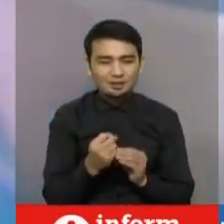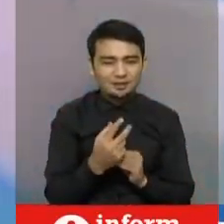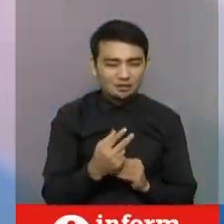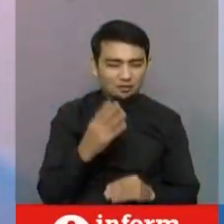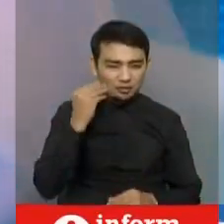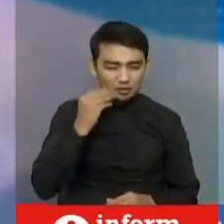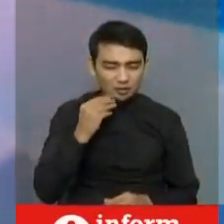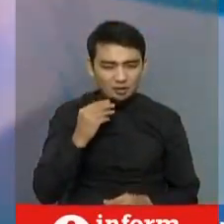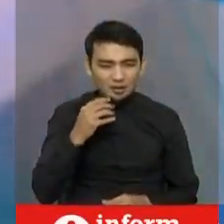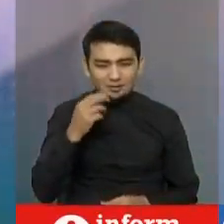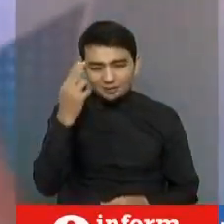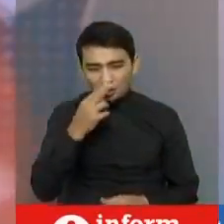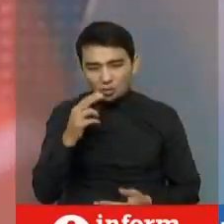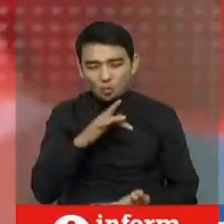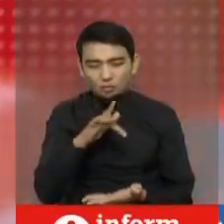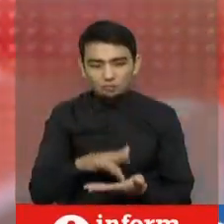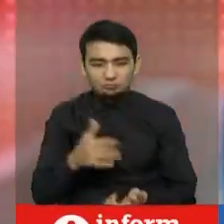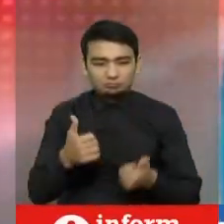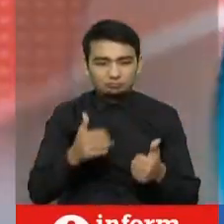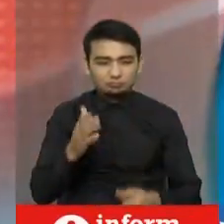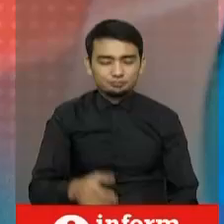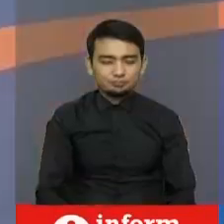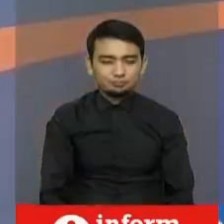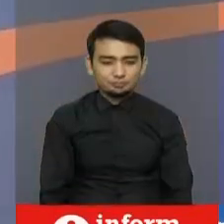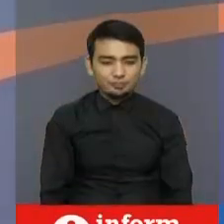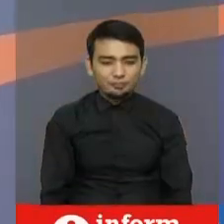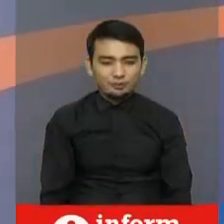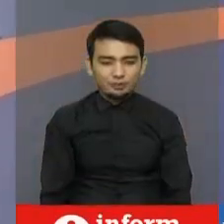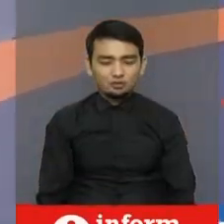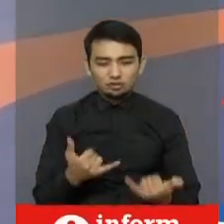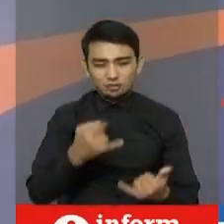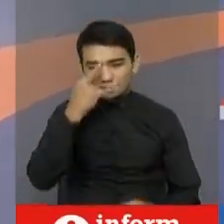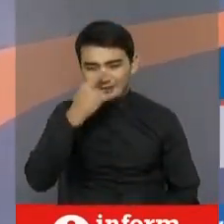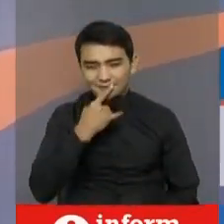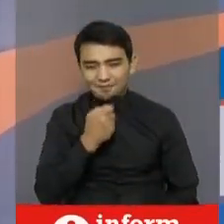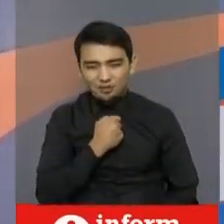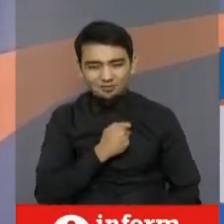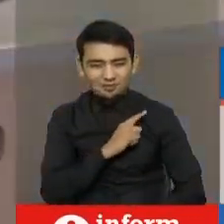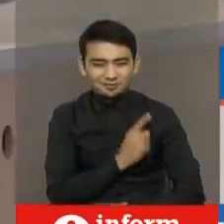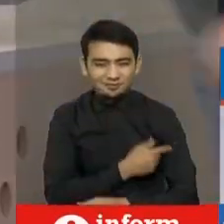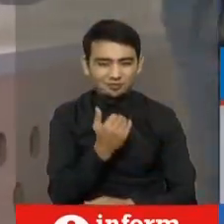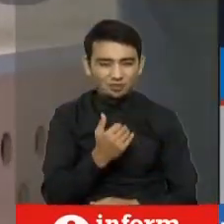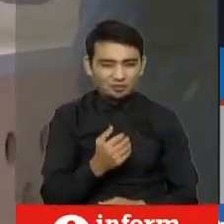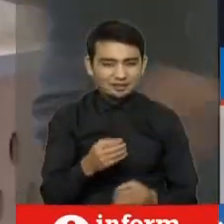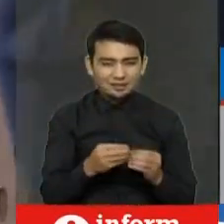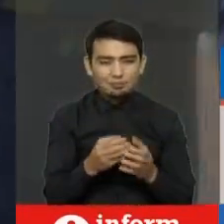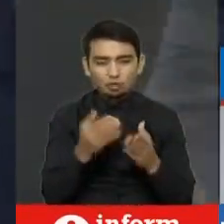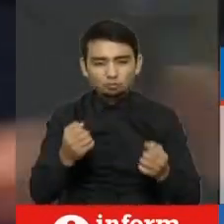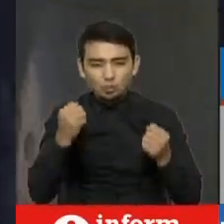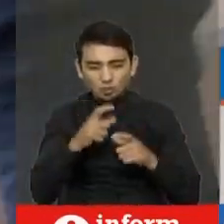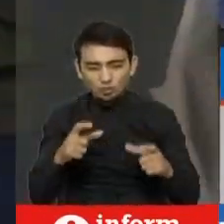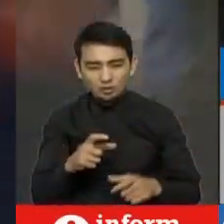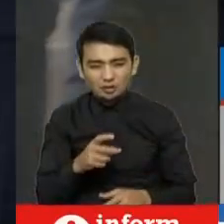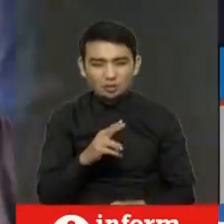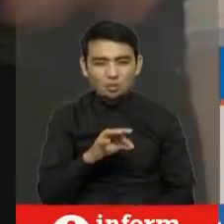аралығында Астана қаласында өтеді деп жоспарланып отыр. Қазір Қазақстан қарулы күштерінің қатарындағы ондаған спортшы қоян қолтық